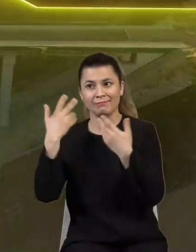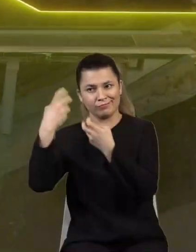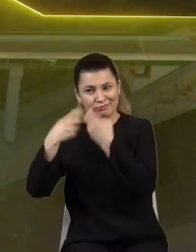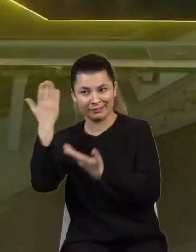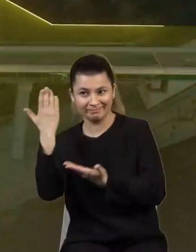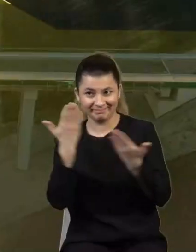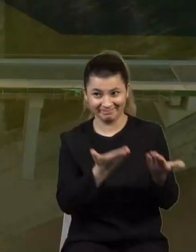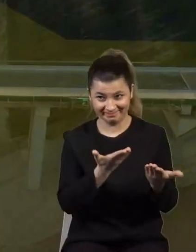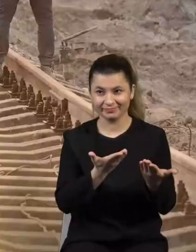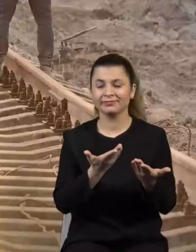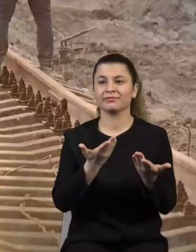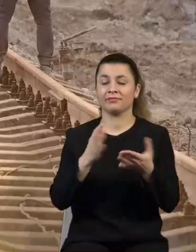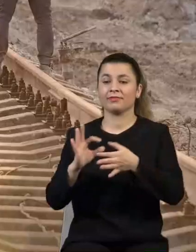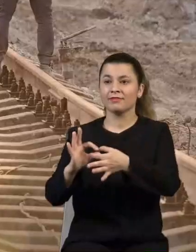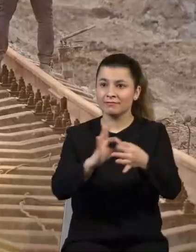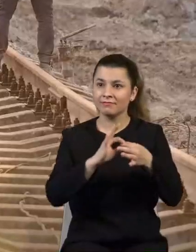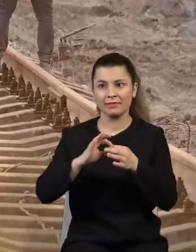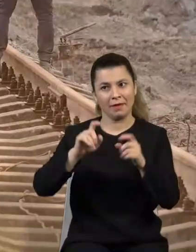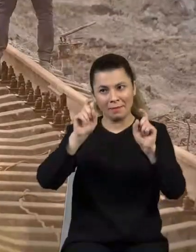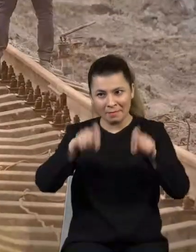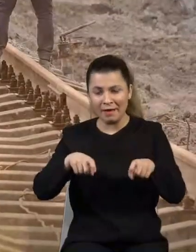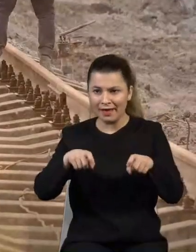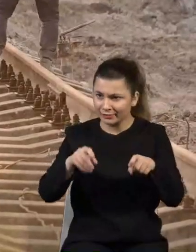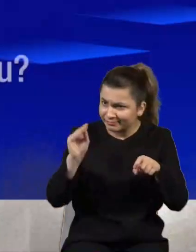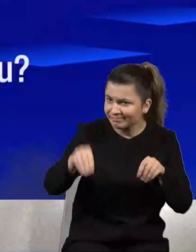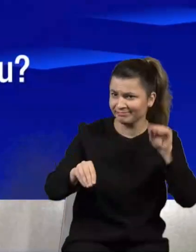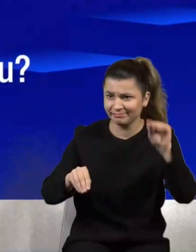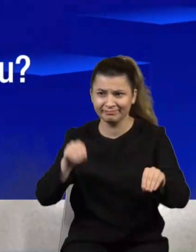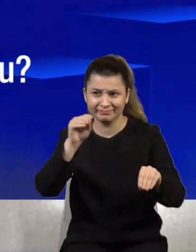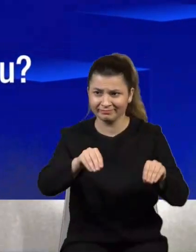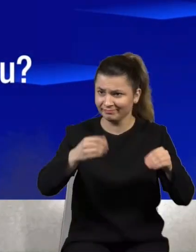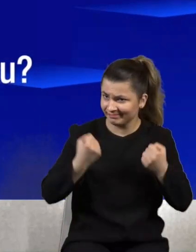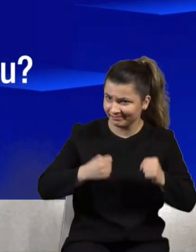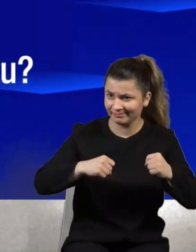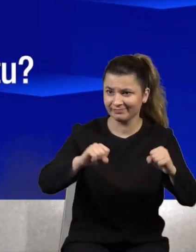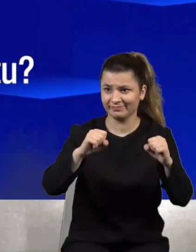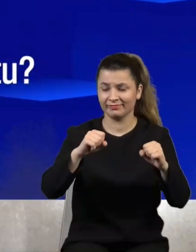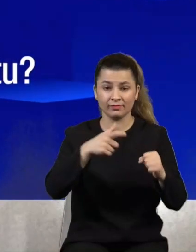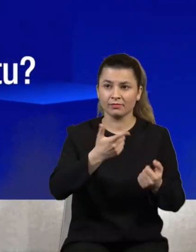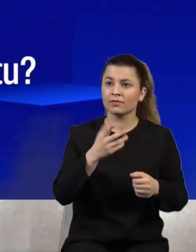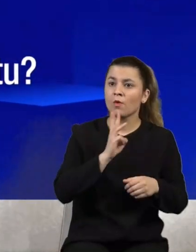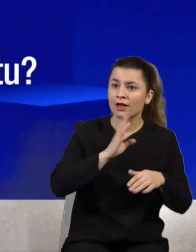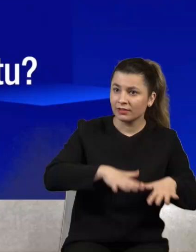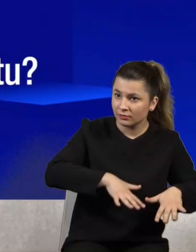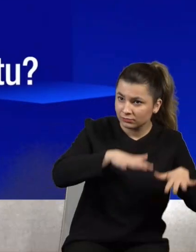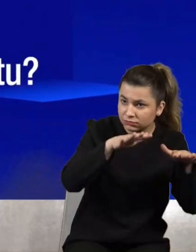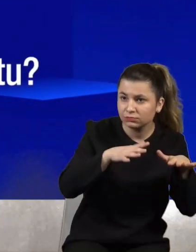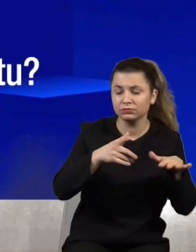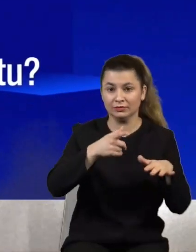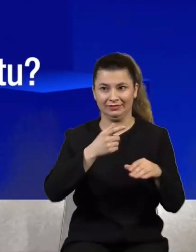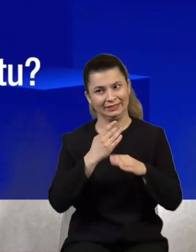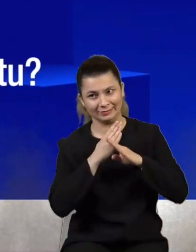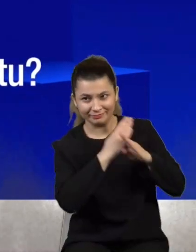aby były odporne na zagrożenia i służyły nam wszystkim. Jaka dziś jest przyszłość polityki spójności w